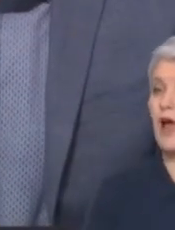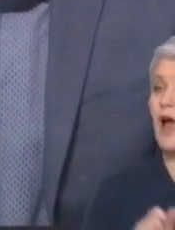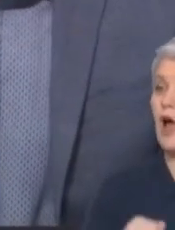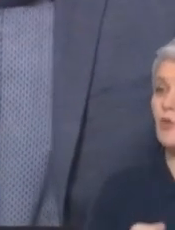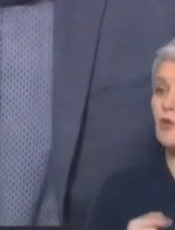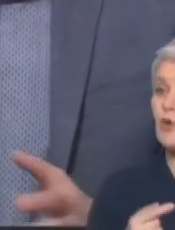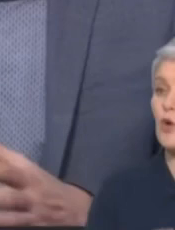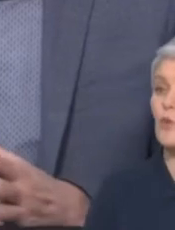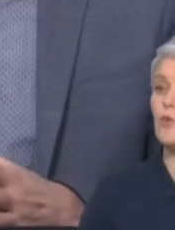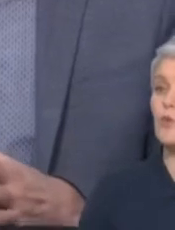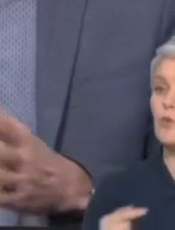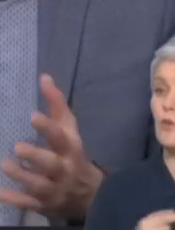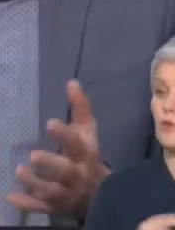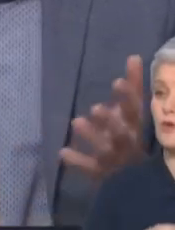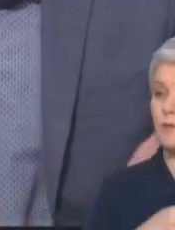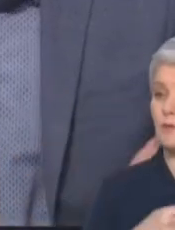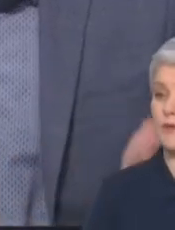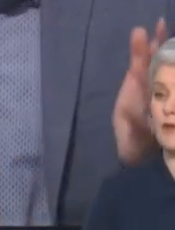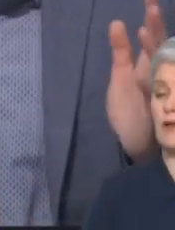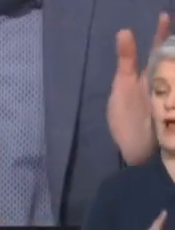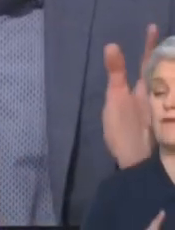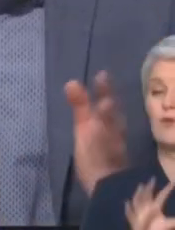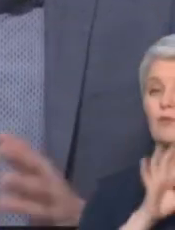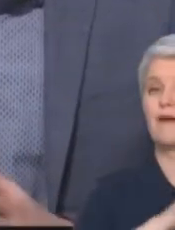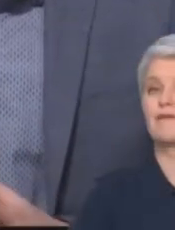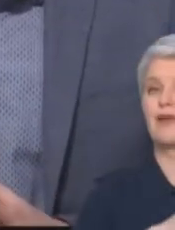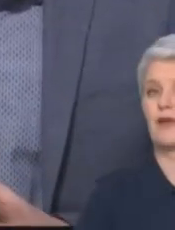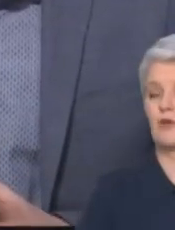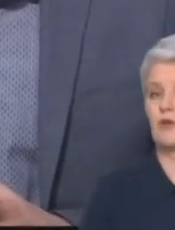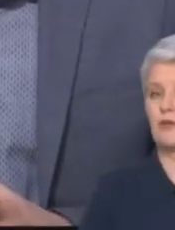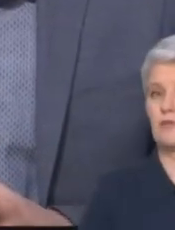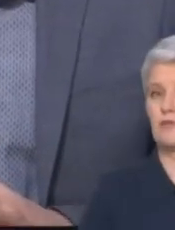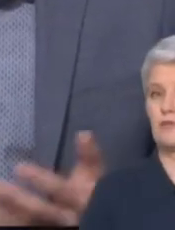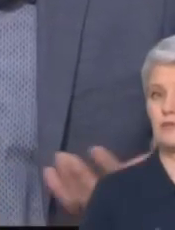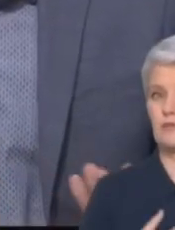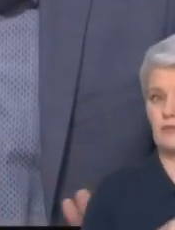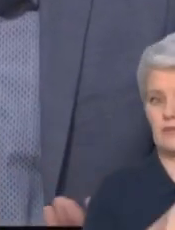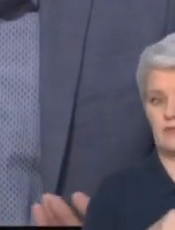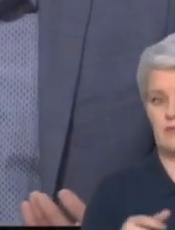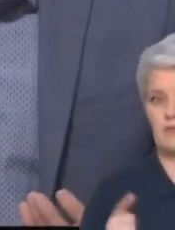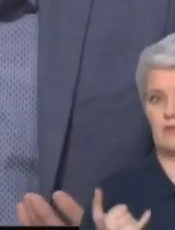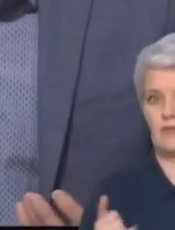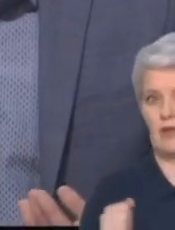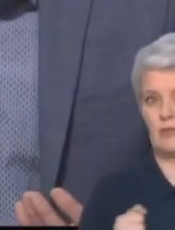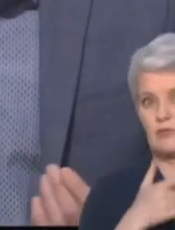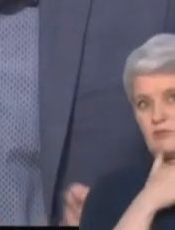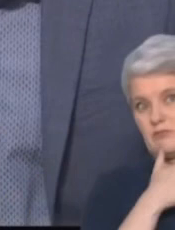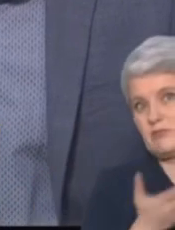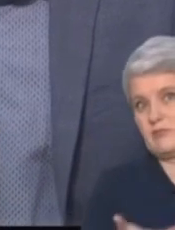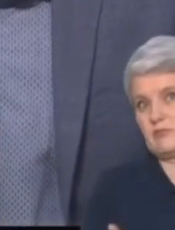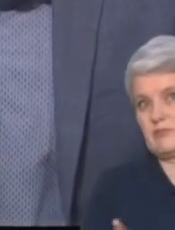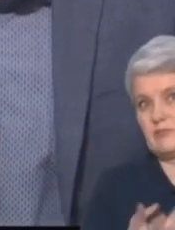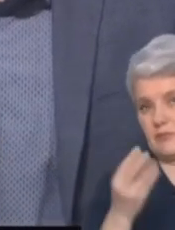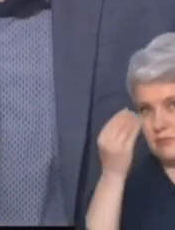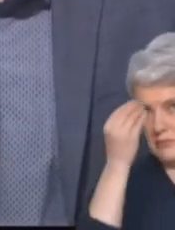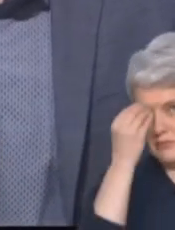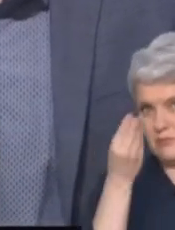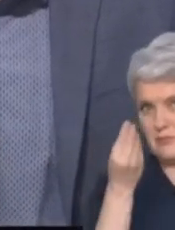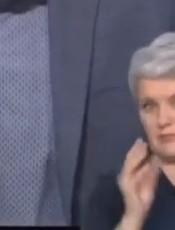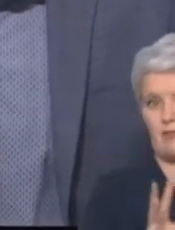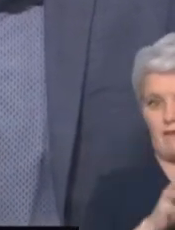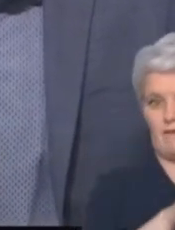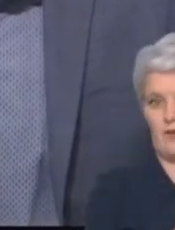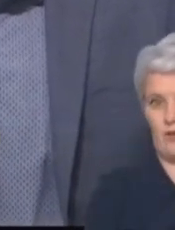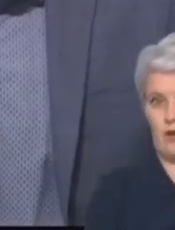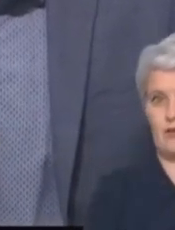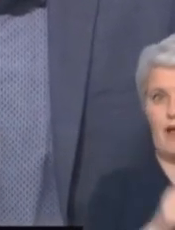зразу поточнююче питання? Дивіться, а в чому вигода, і впевнений, що багато хто з глядачів зараз може поставити таке запитання, вкладати